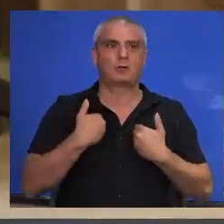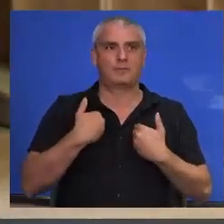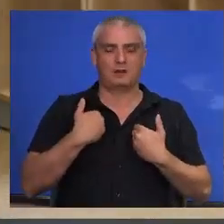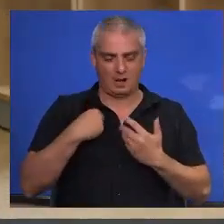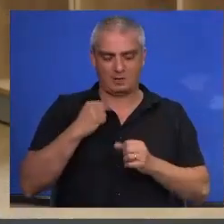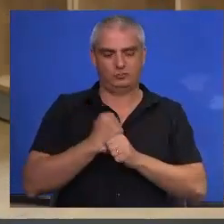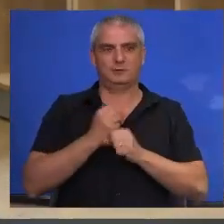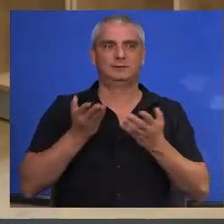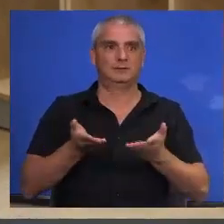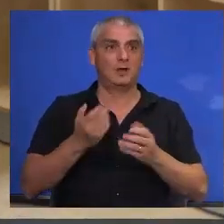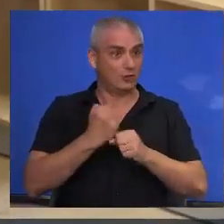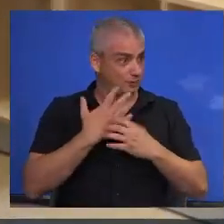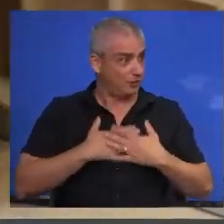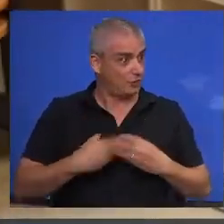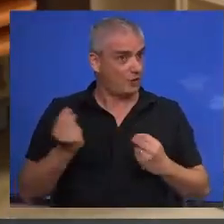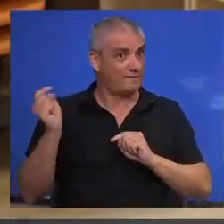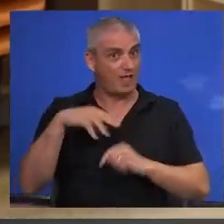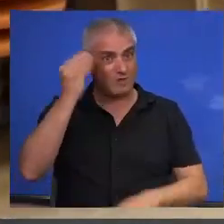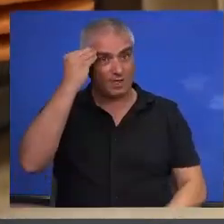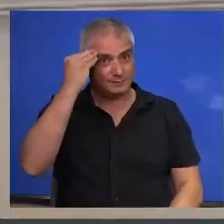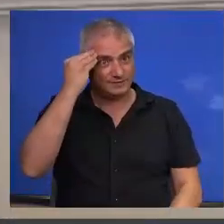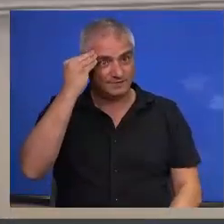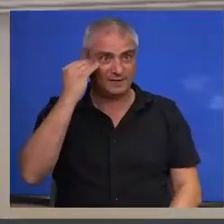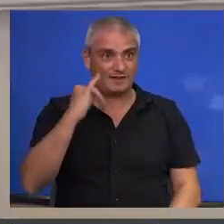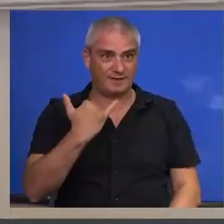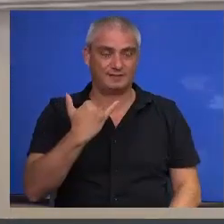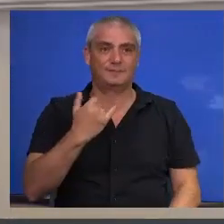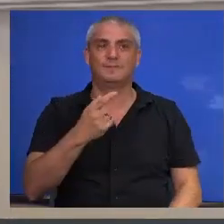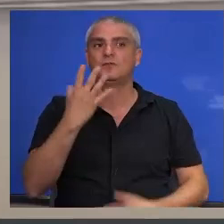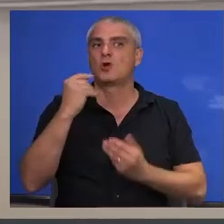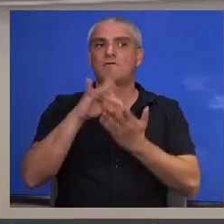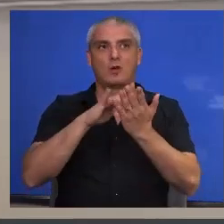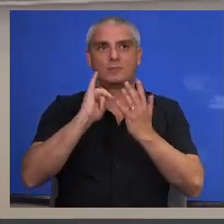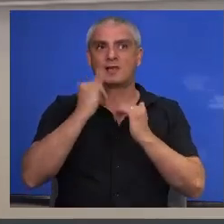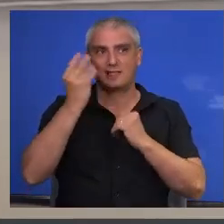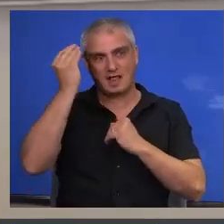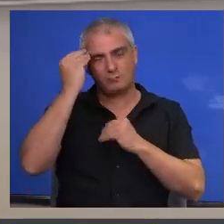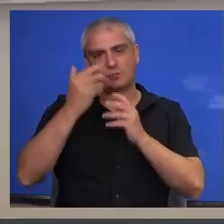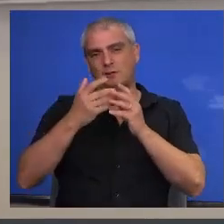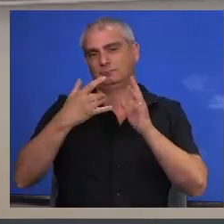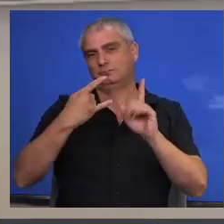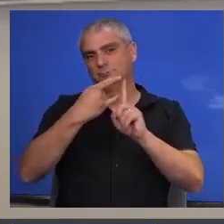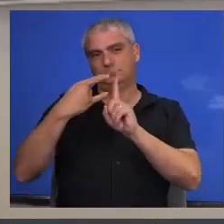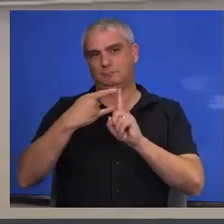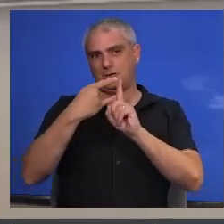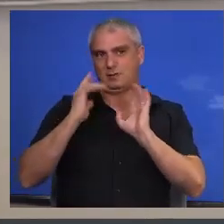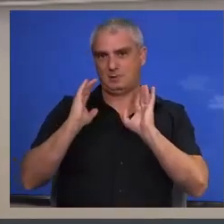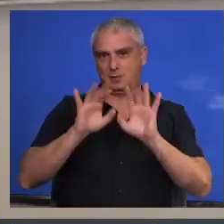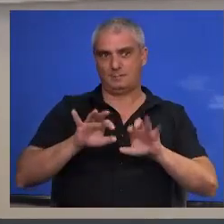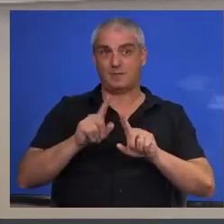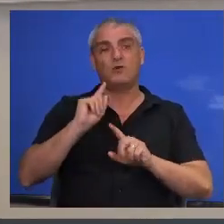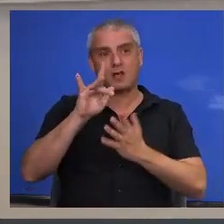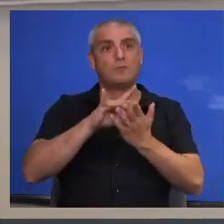לכם טוב לבוא לבית ספר? כן. רוב המקומות זה אכן לימודים מרחוק, לימוד מקוון. אבל יש גם מקומות שיכולים